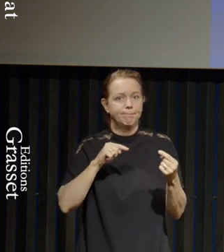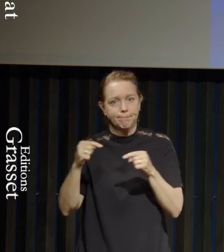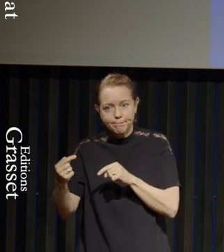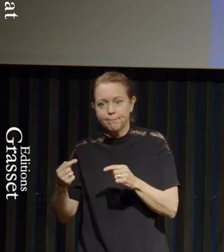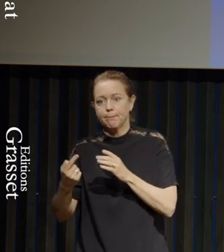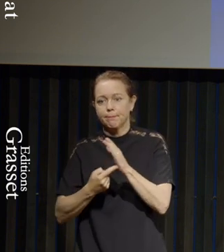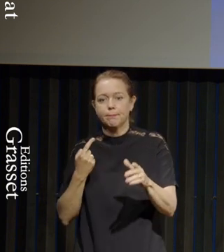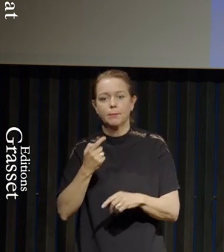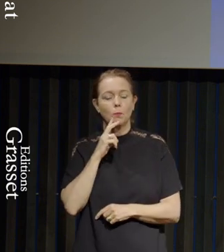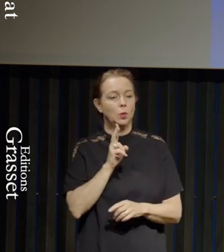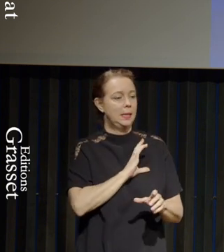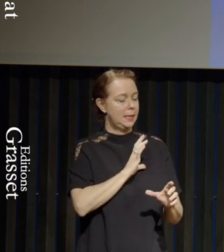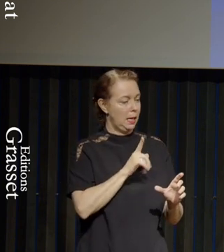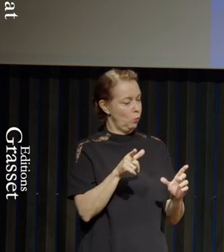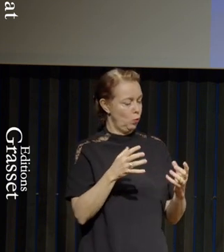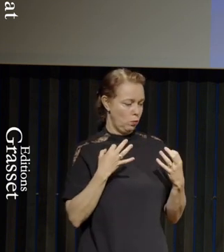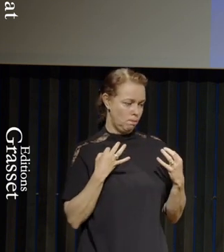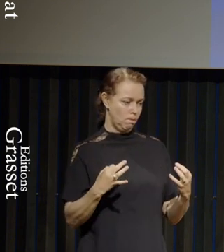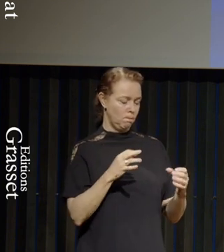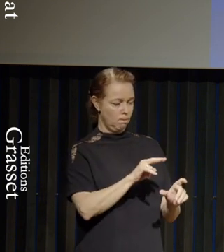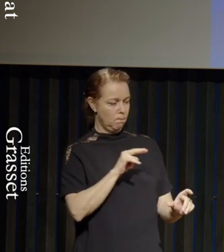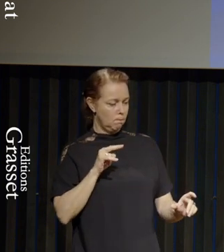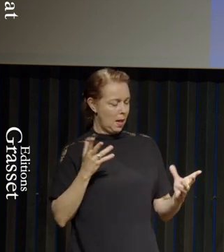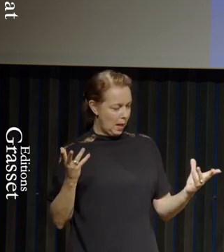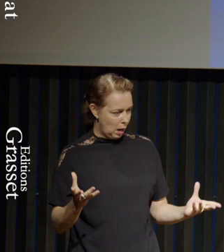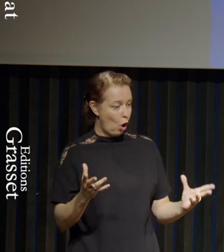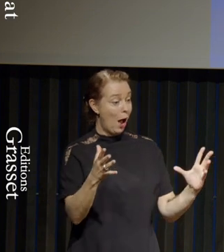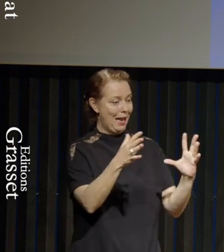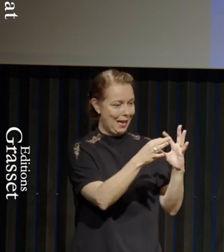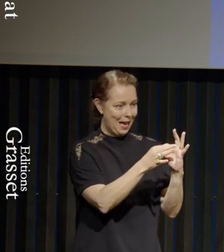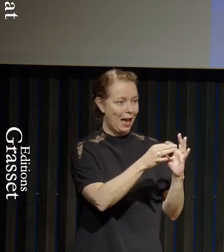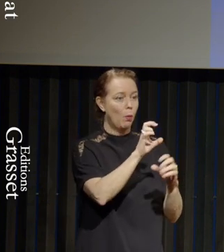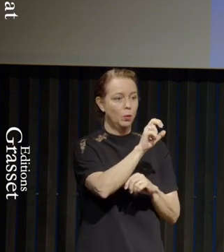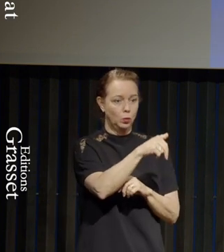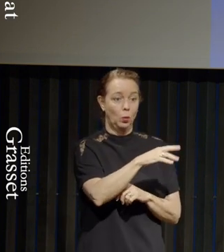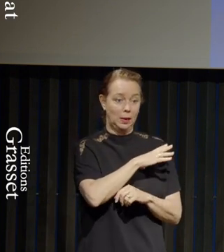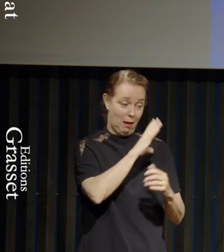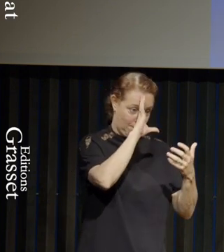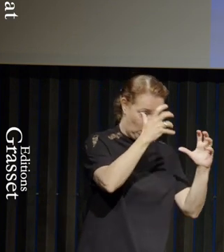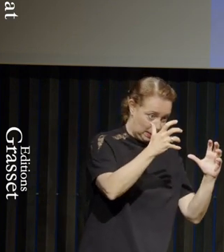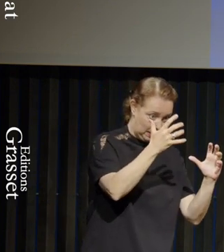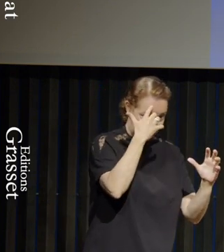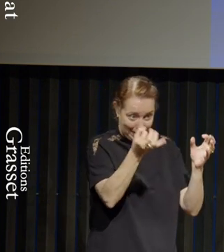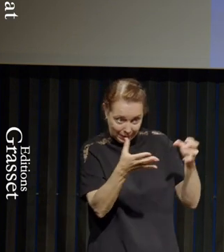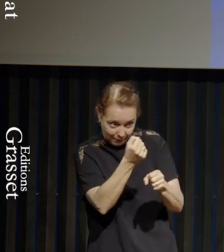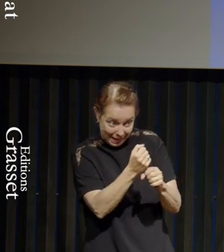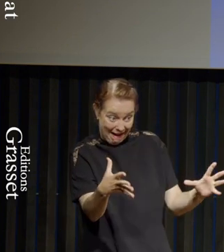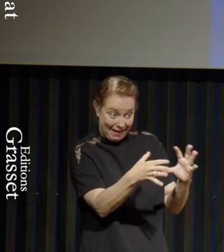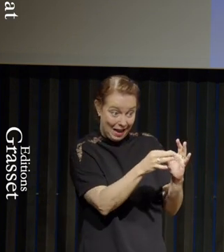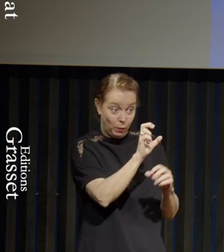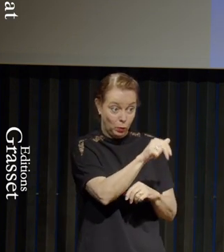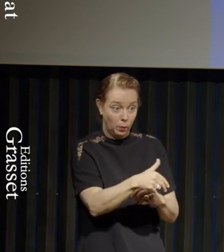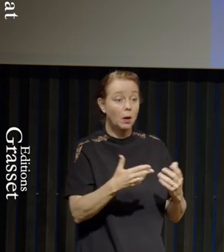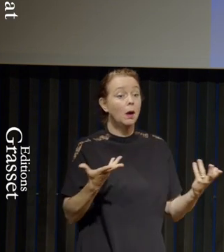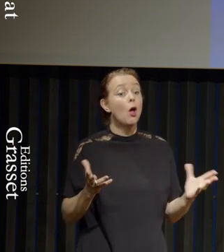chercher le plus objectivement possible si ce lien existe entre folie et créativité. Alors comment